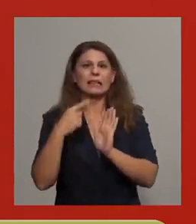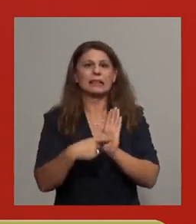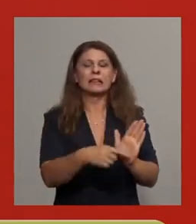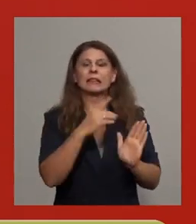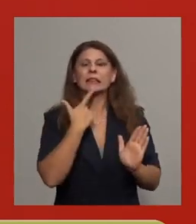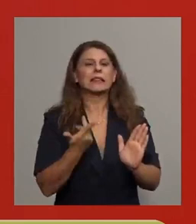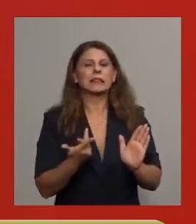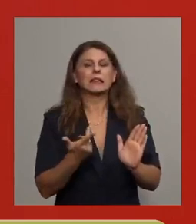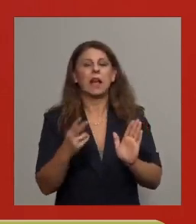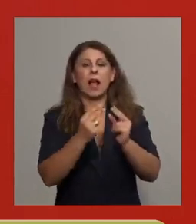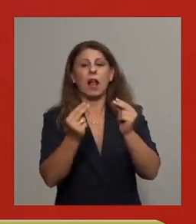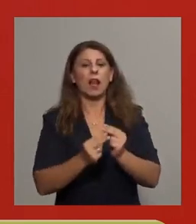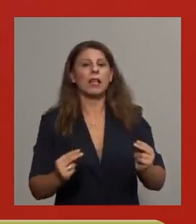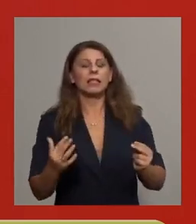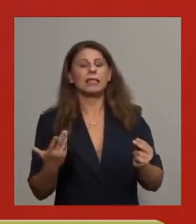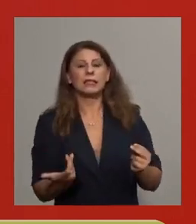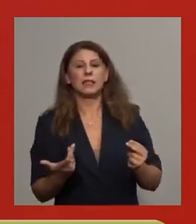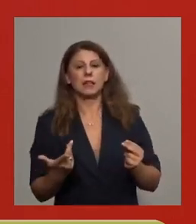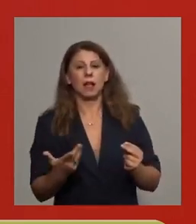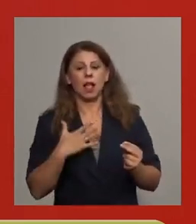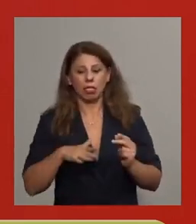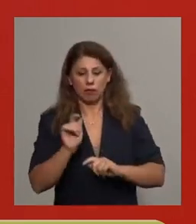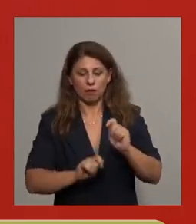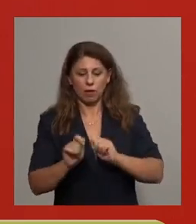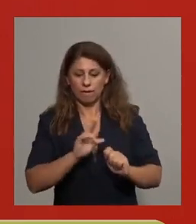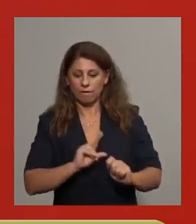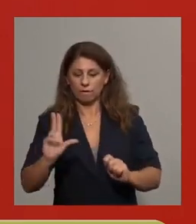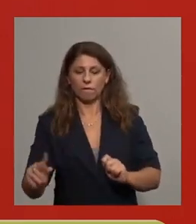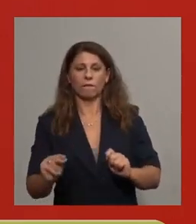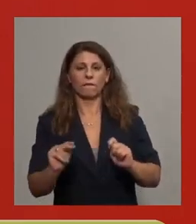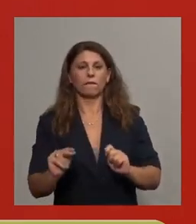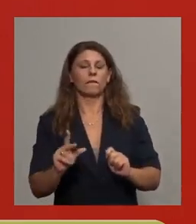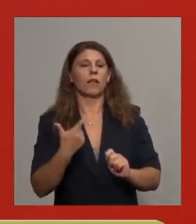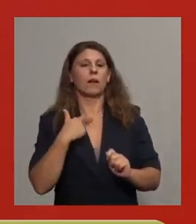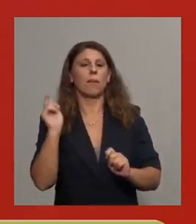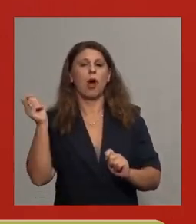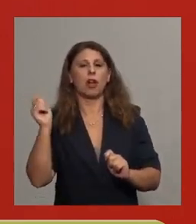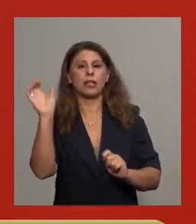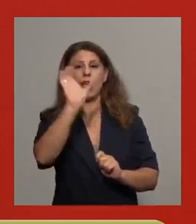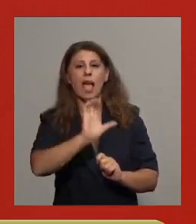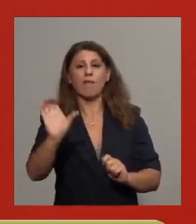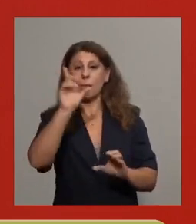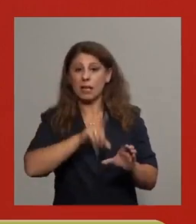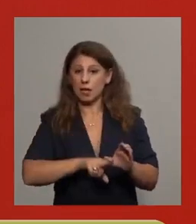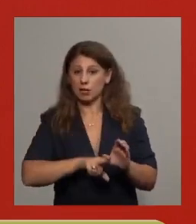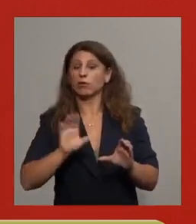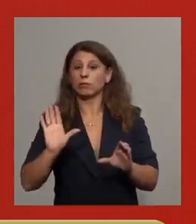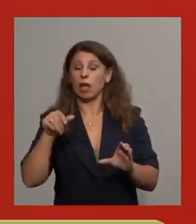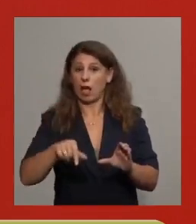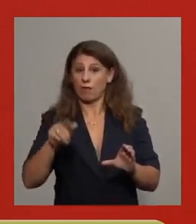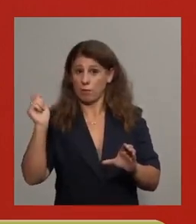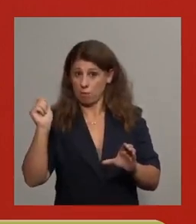στη διαμόρφωση μιας κοινής πολιτικής της Ευρωπαϊκής Ένωσης που δήθεν θα